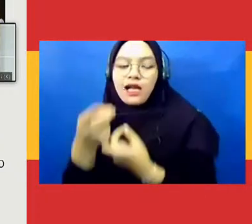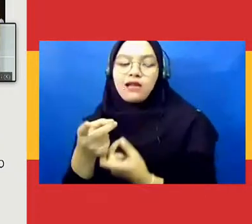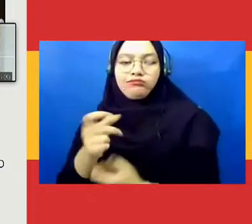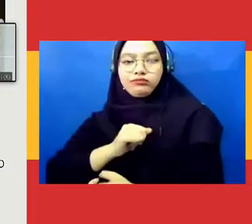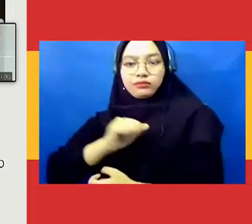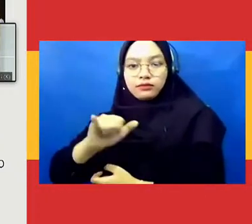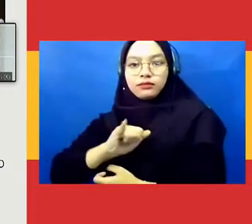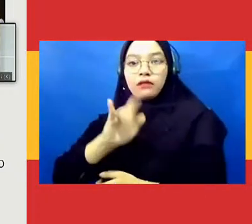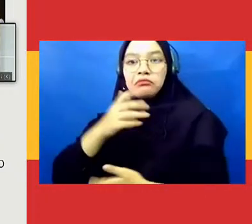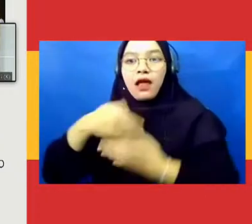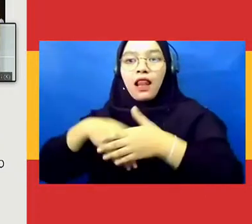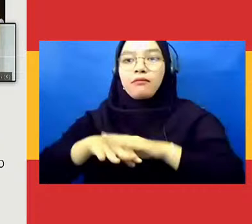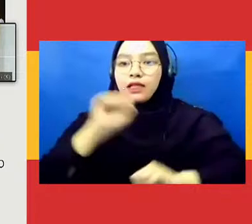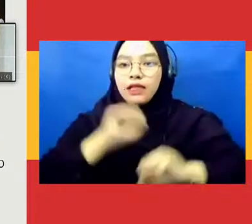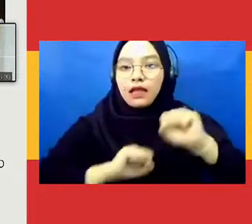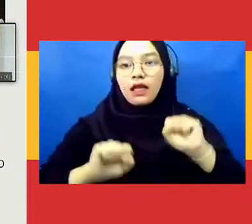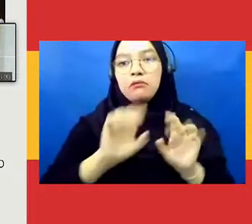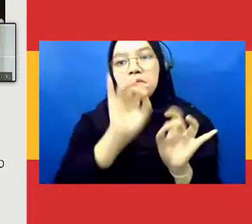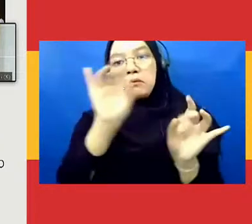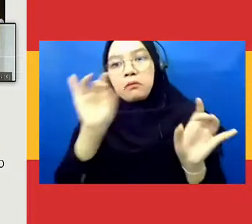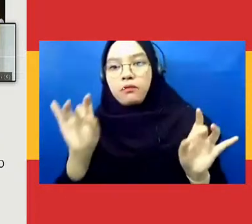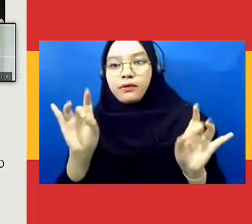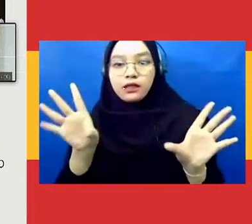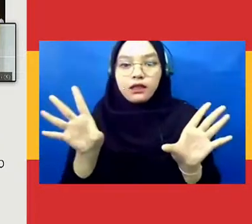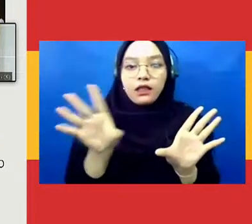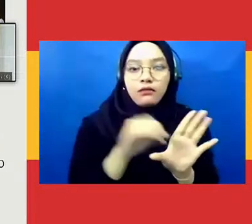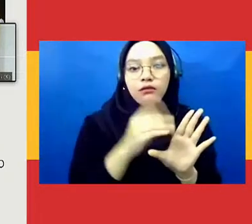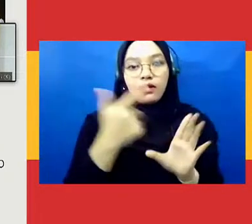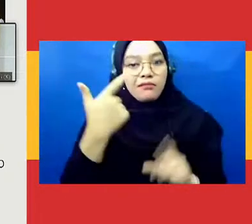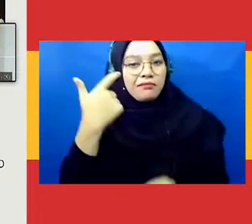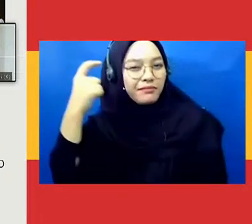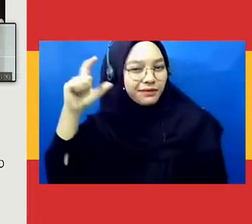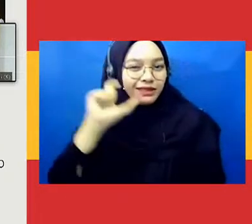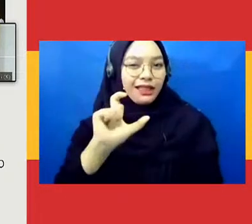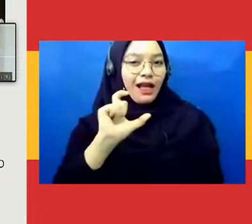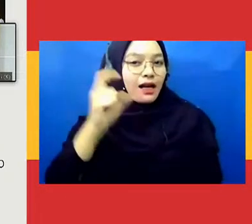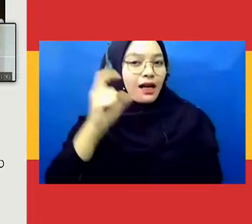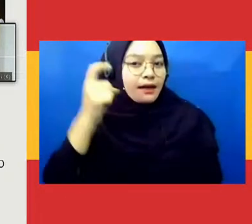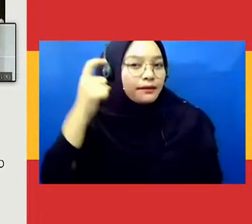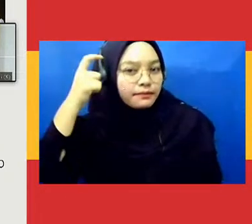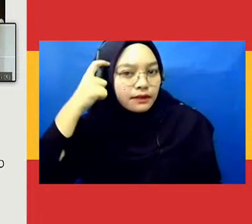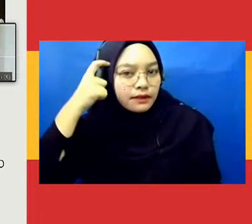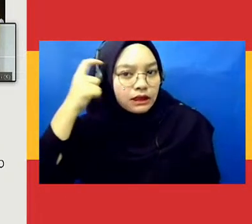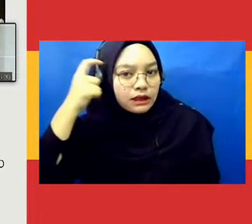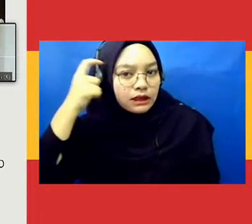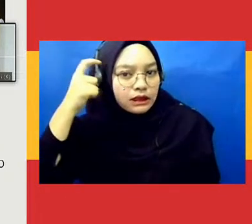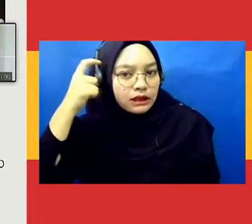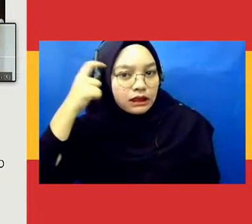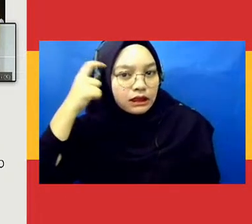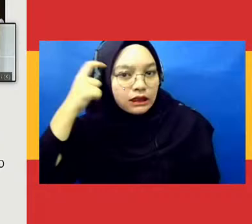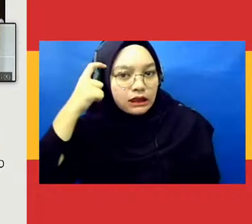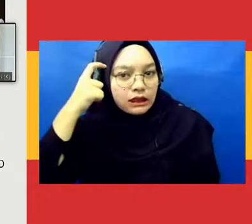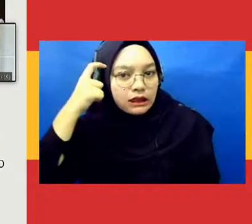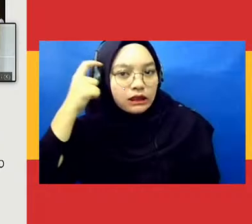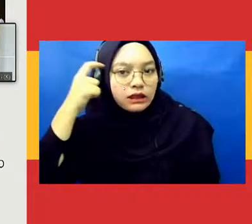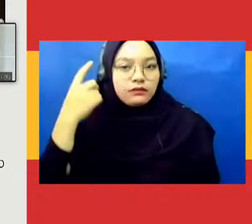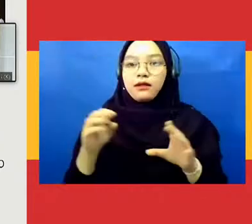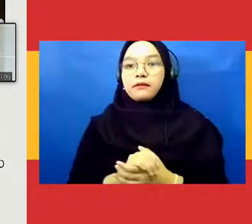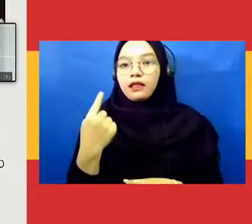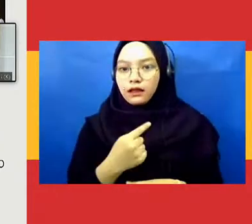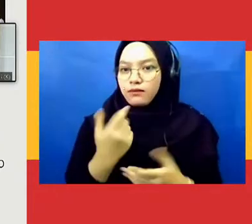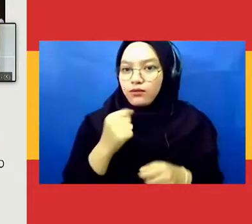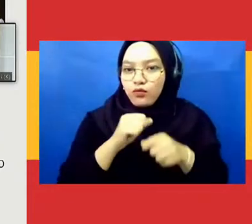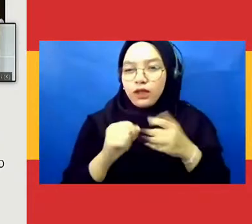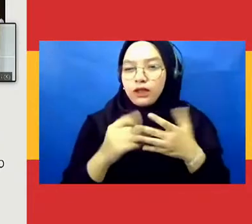setiap aktivitas dan pola pikir dan pemikiran kita juga tentunya. Untuk itu kita mewujudkan salah satu sumber